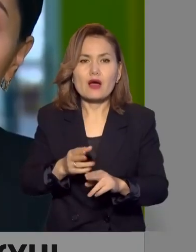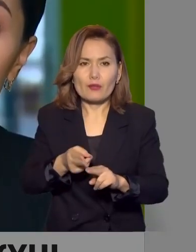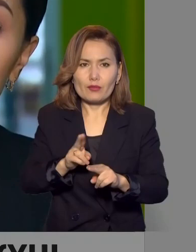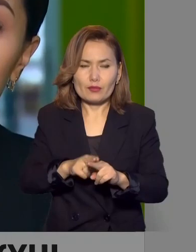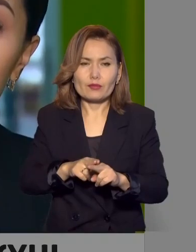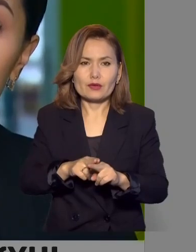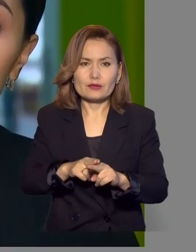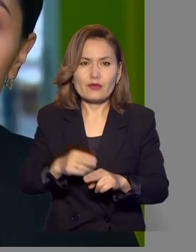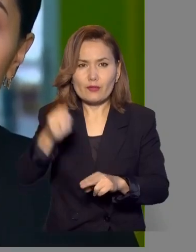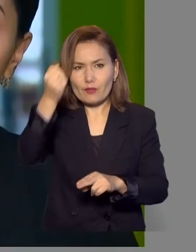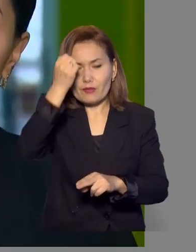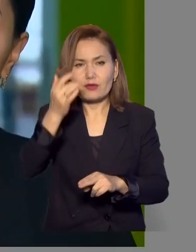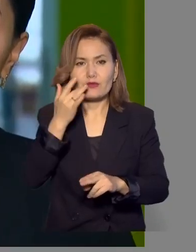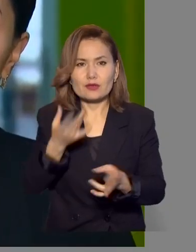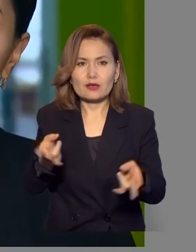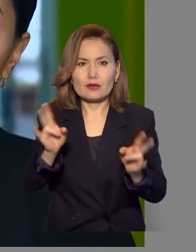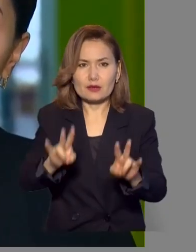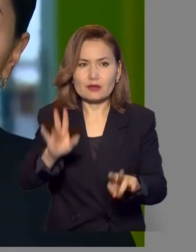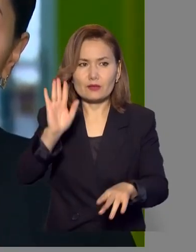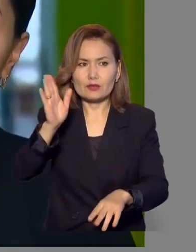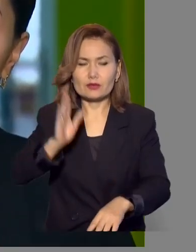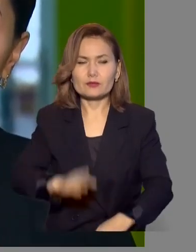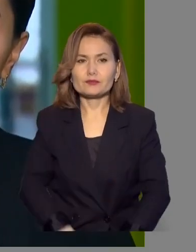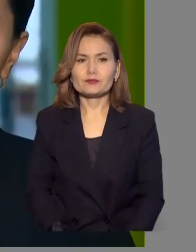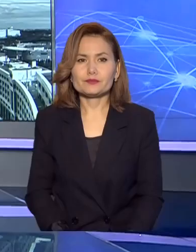Саламат. Рахмет, Асима.